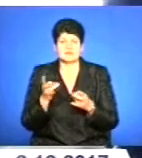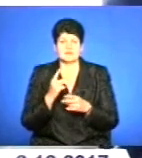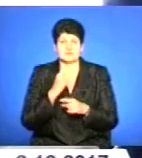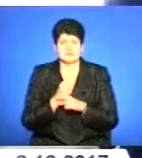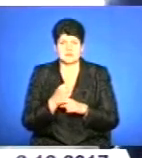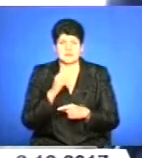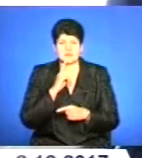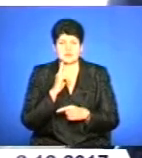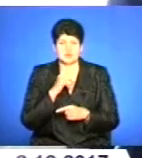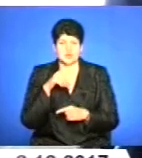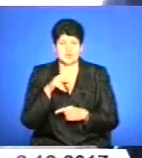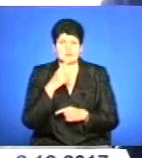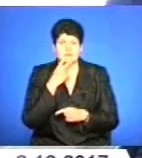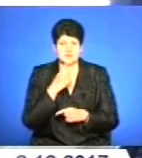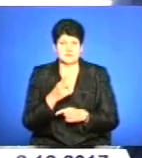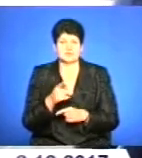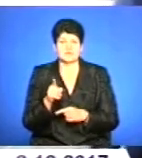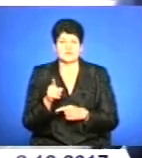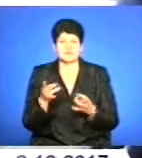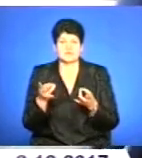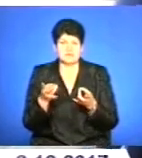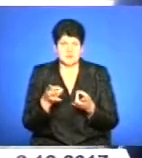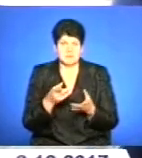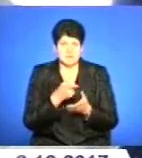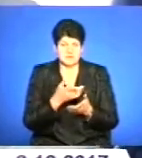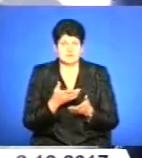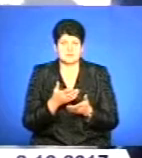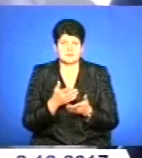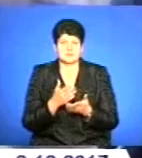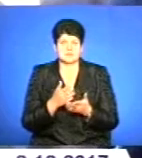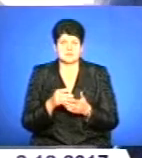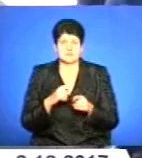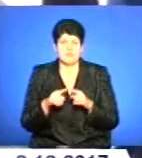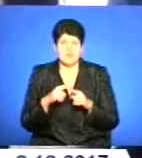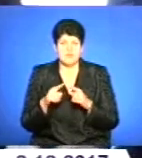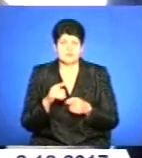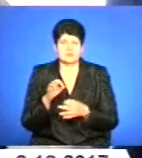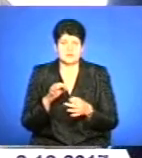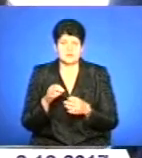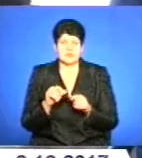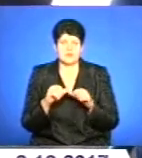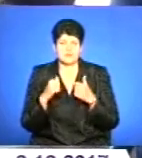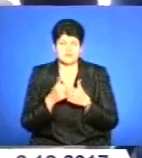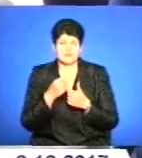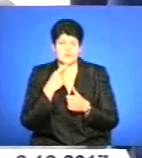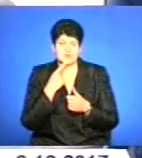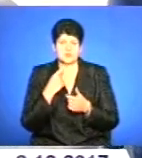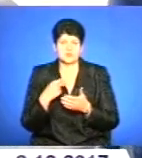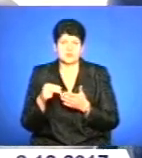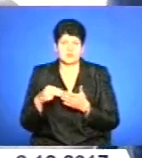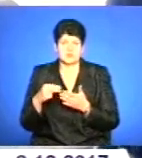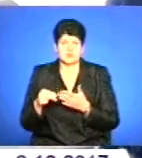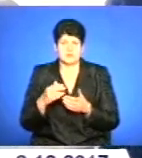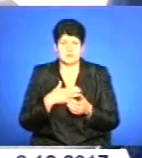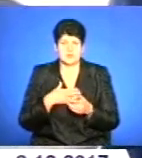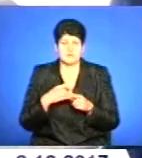я ходила дивитися, спиталася, чи чогось їм потрібно. Чи маємо морку лишню, морочок. Вони скупилися морево